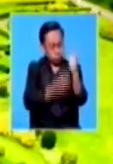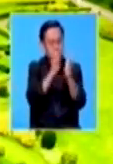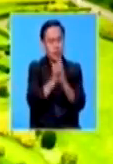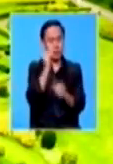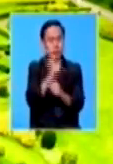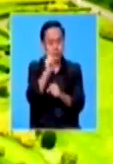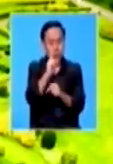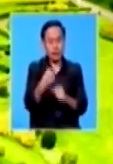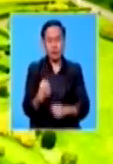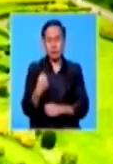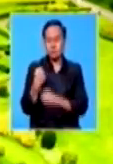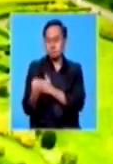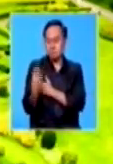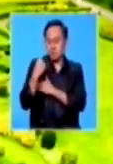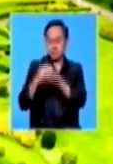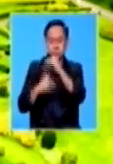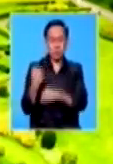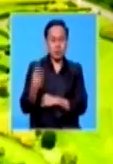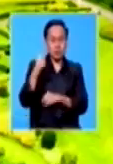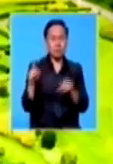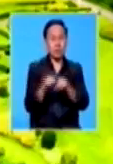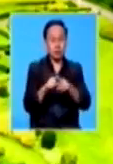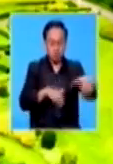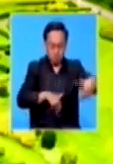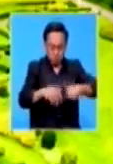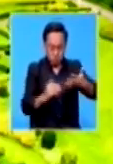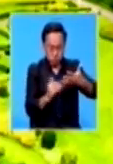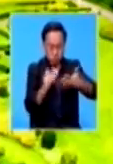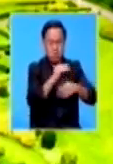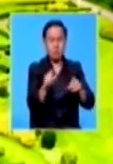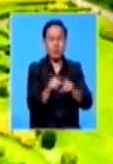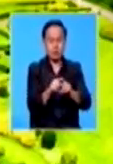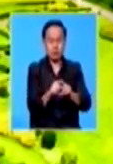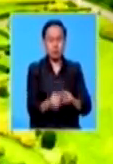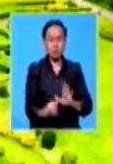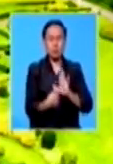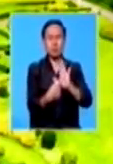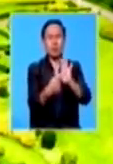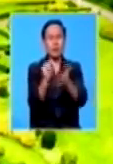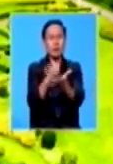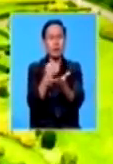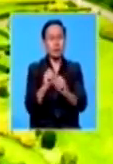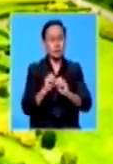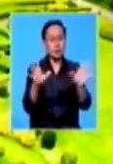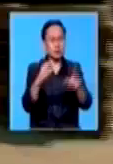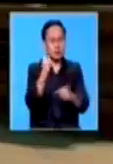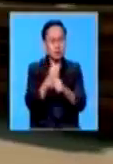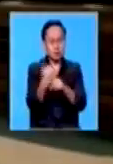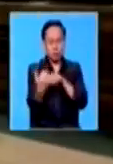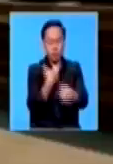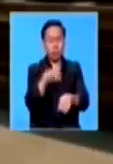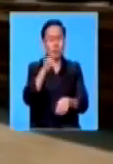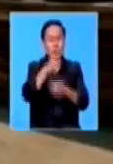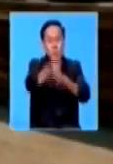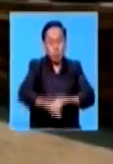ในกลุ่มจังหวัดในจังหวัดแล้วก็ท้องถิ่นให้ได้ให้สอดคล้องกันนะครับตัวอย่างง่ายๆที่เราเห็นอยู่วันนี้ก็คือเรื่องการขุดถนน